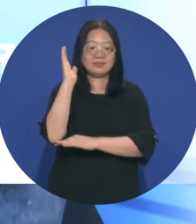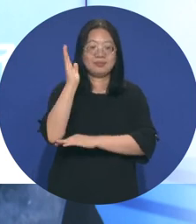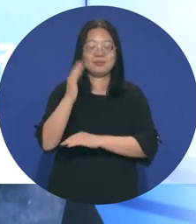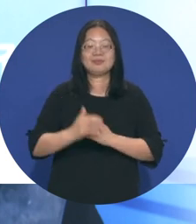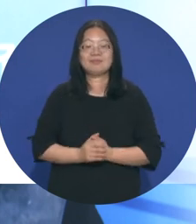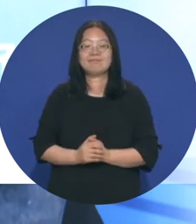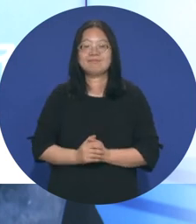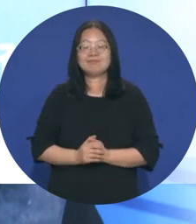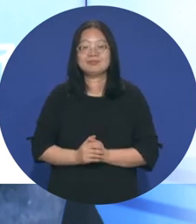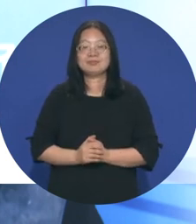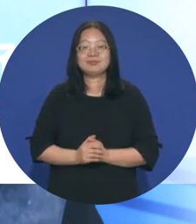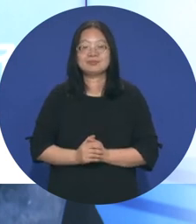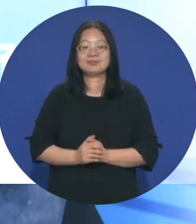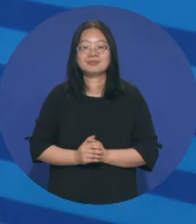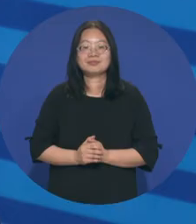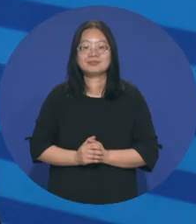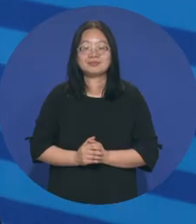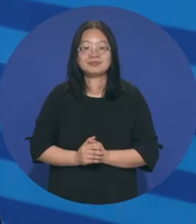내용 정리해봤습니다.